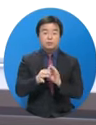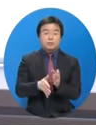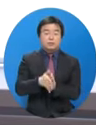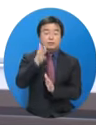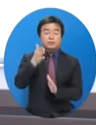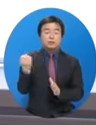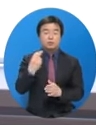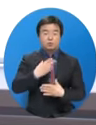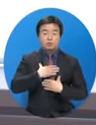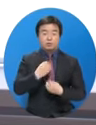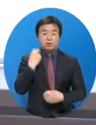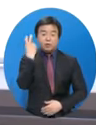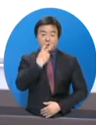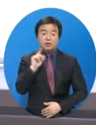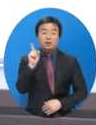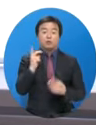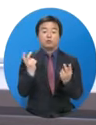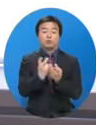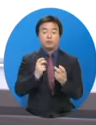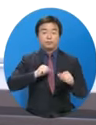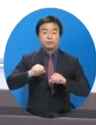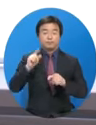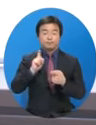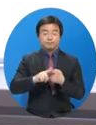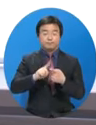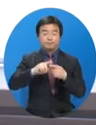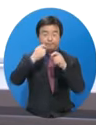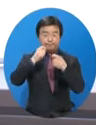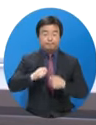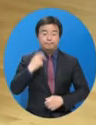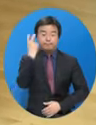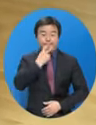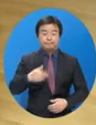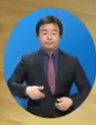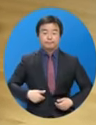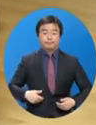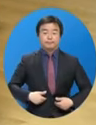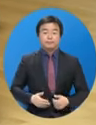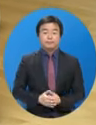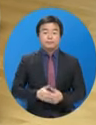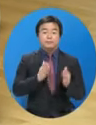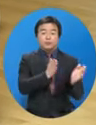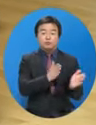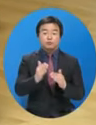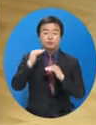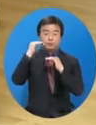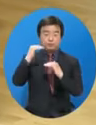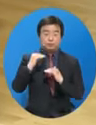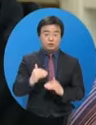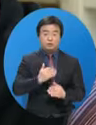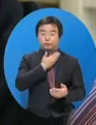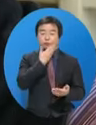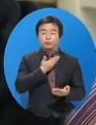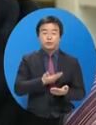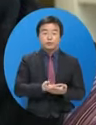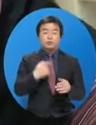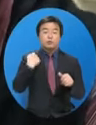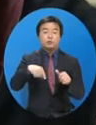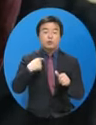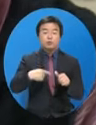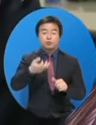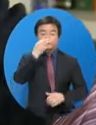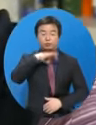아니면 안전관리가 어떻게 되어 있는지를 꼼꼼히 체크하셔야만이. 준비 과정도 중요합니다. 교육